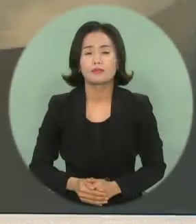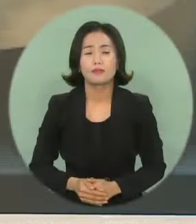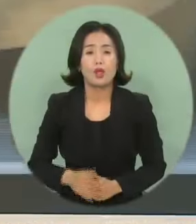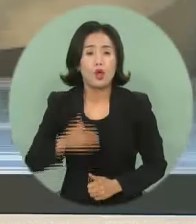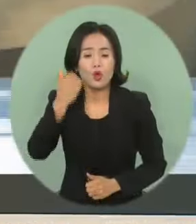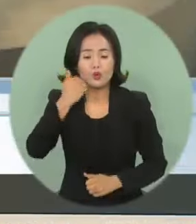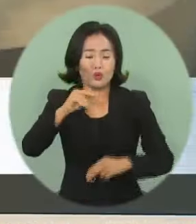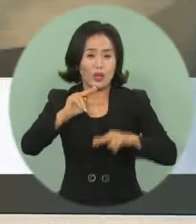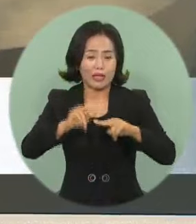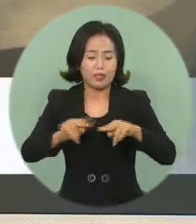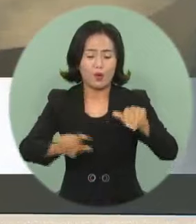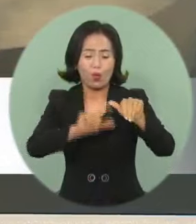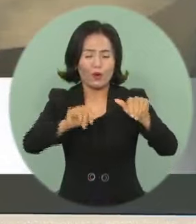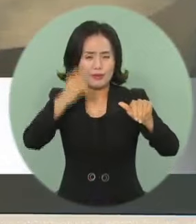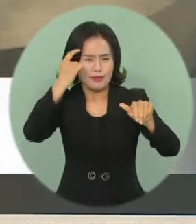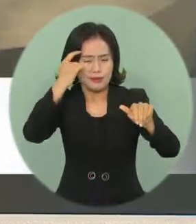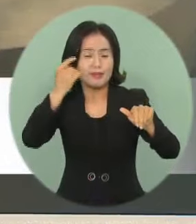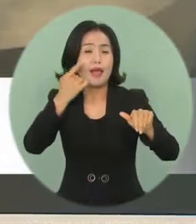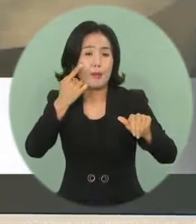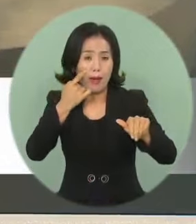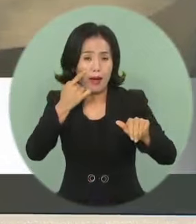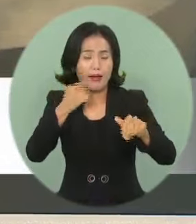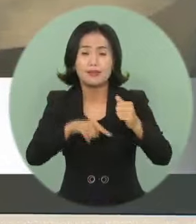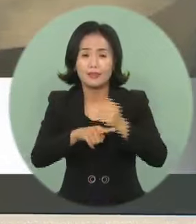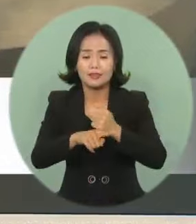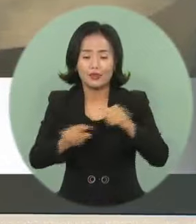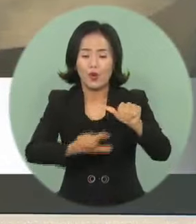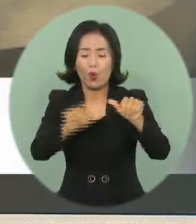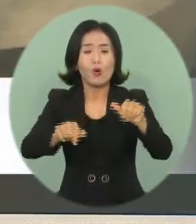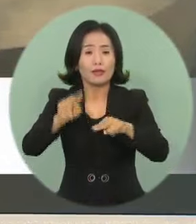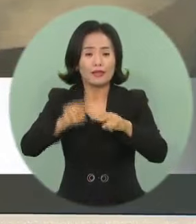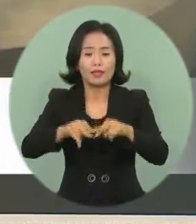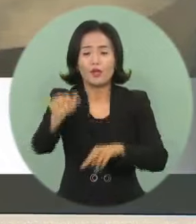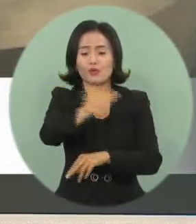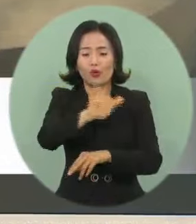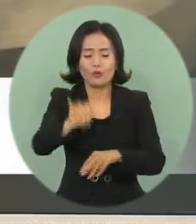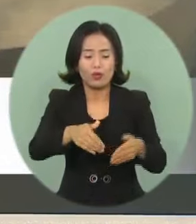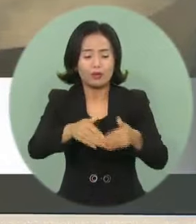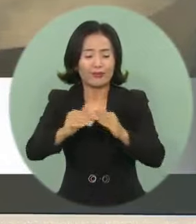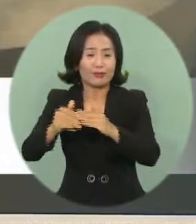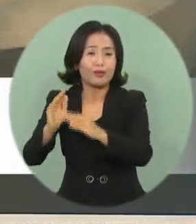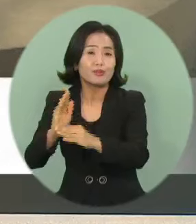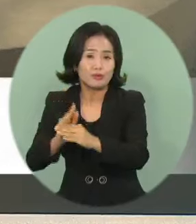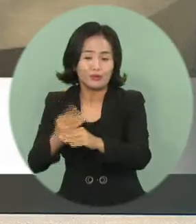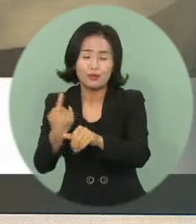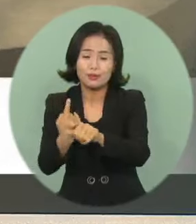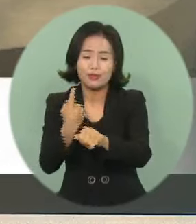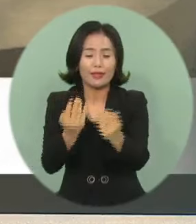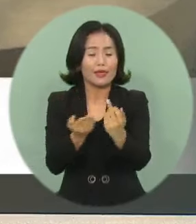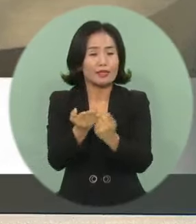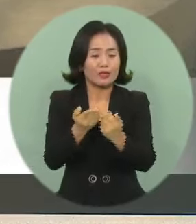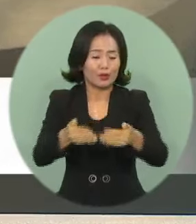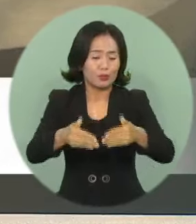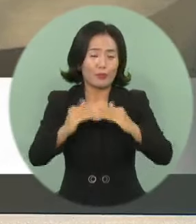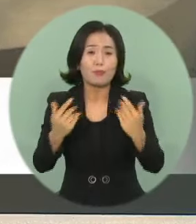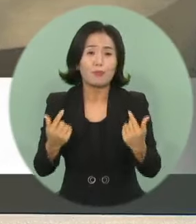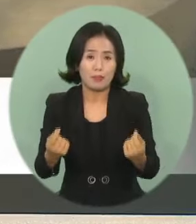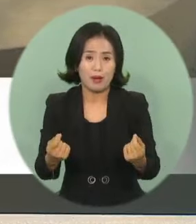누구나 앉아서 5월 정신을 생각해보자는 취지의 5월 걸상이 전국에 들어서고 있습니다. 작년에는 제주에도